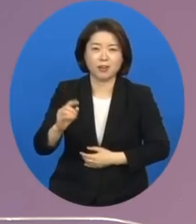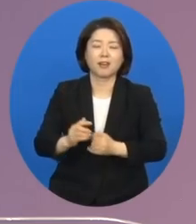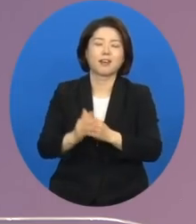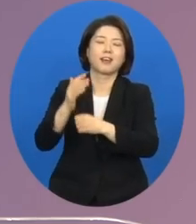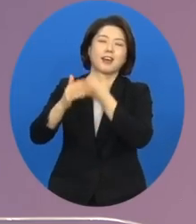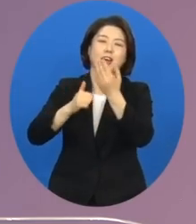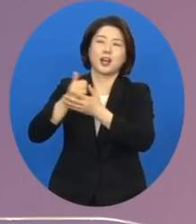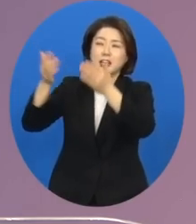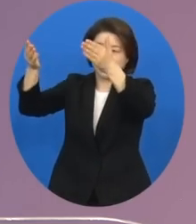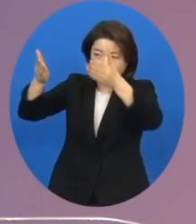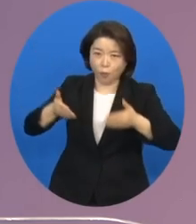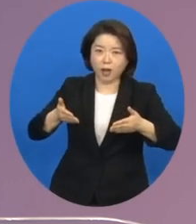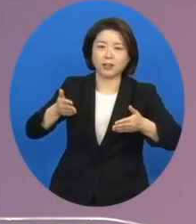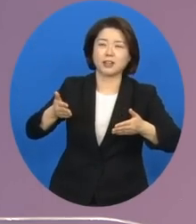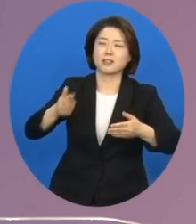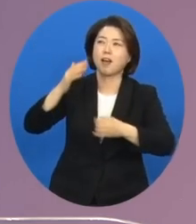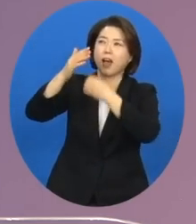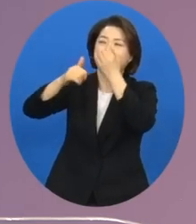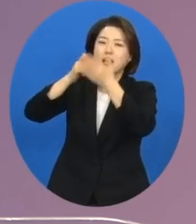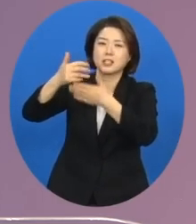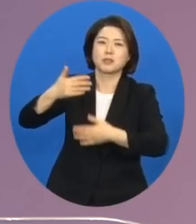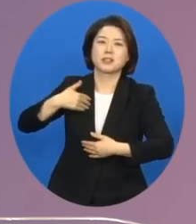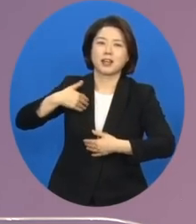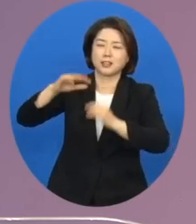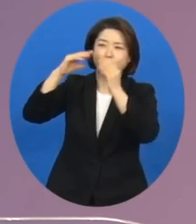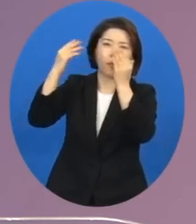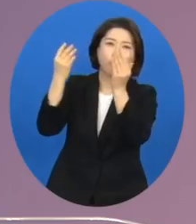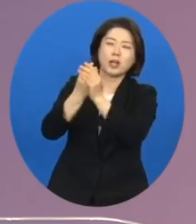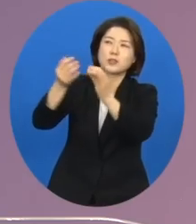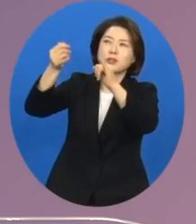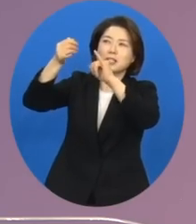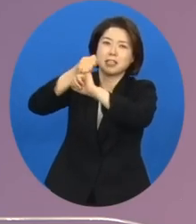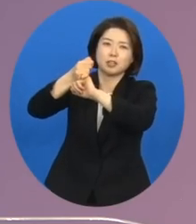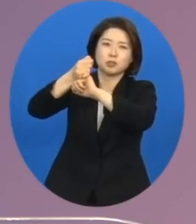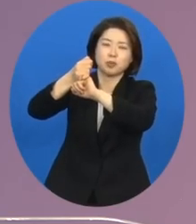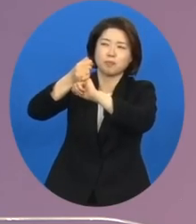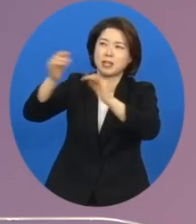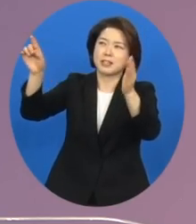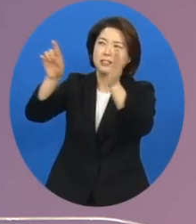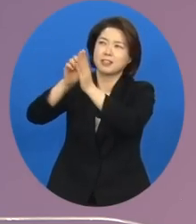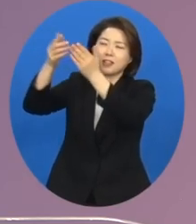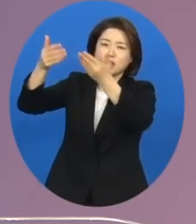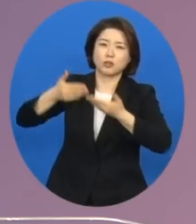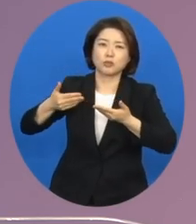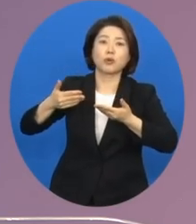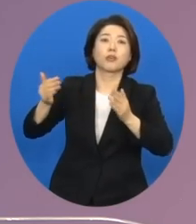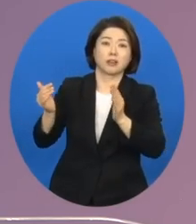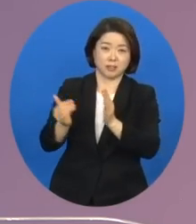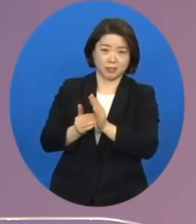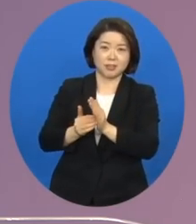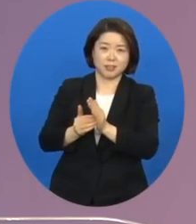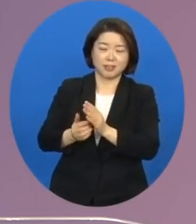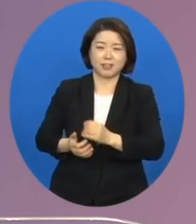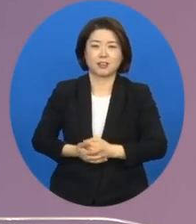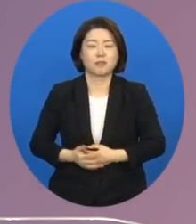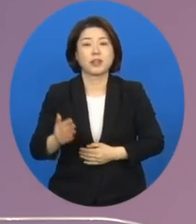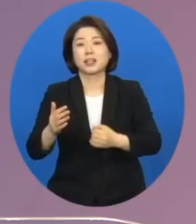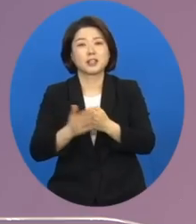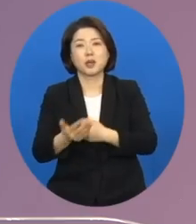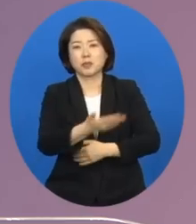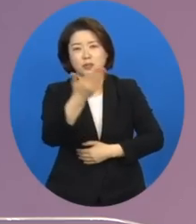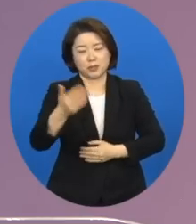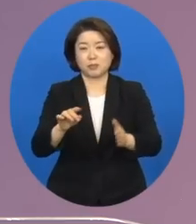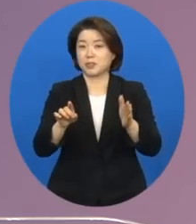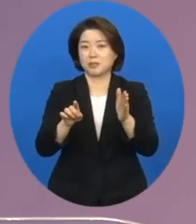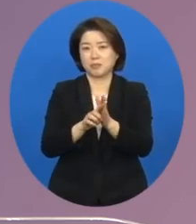하나님과의 관계에서 하나님이 완전한 약속 신뢰를 나에게 주셨다는 거예요 그러니까 여러분이